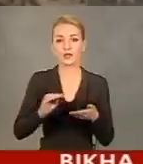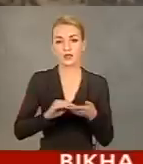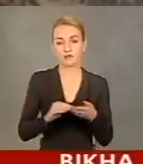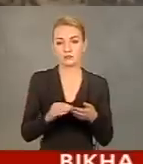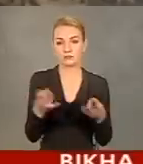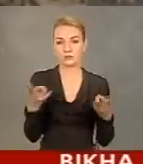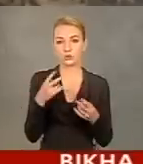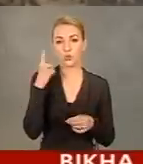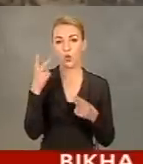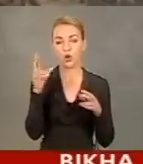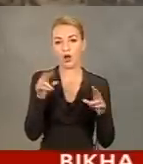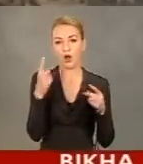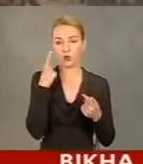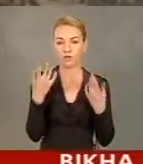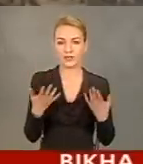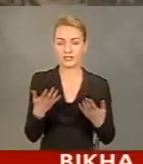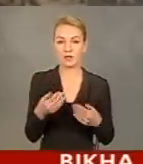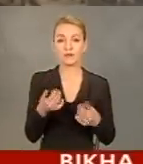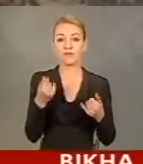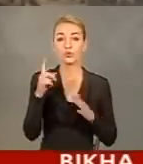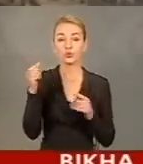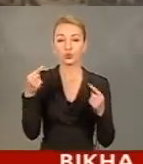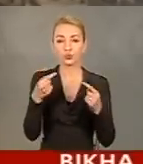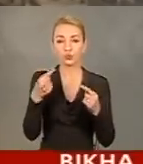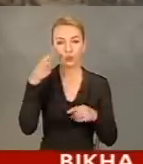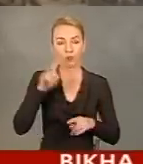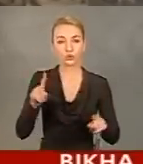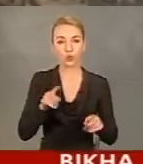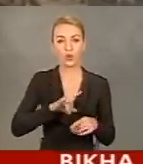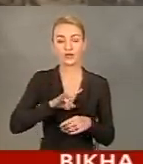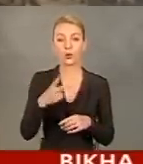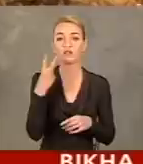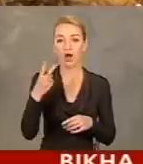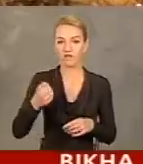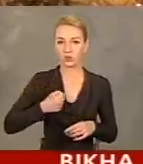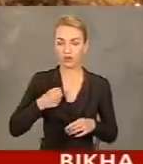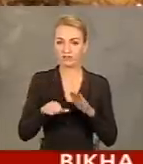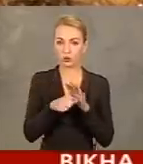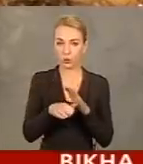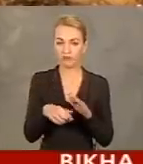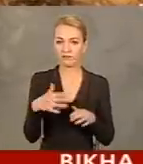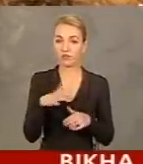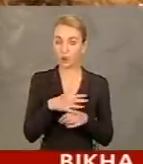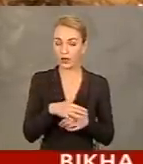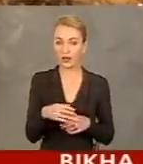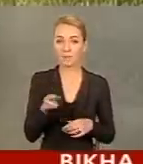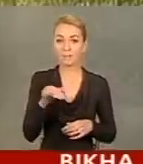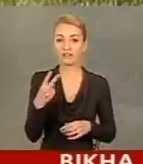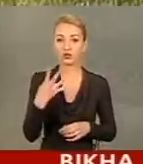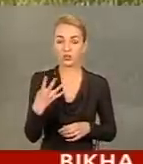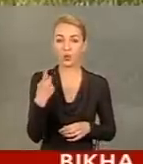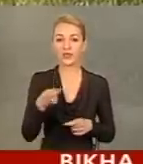здогадуватися, ніж оперувати реальними фактами. Наразі точно відомо, що летіло 2 військових гвинтокрила. Це були Мі-24.